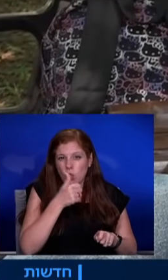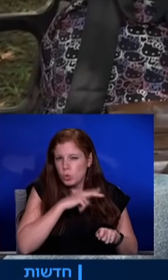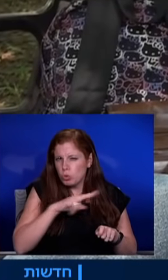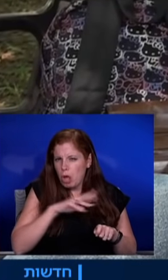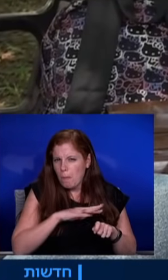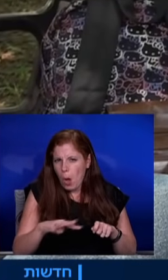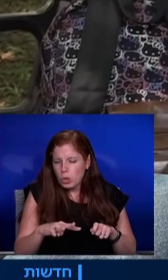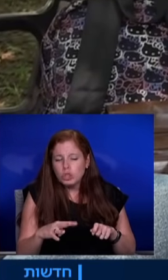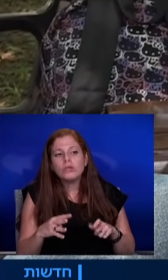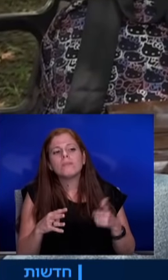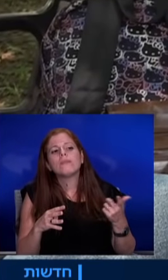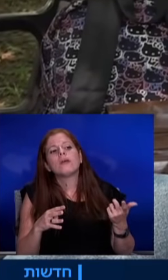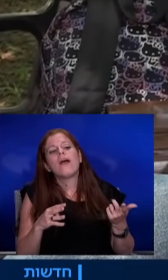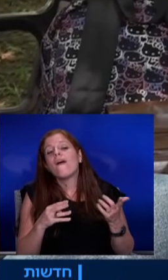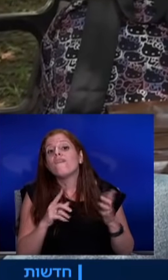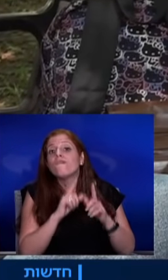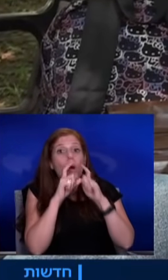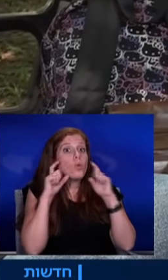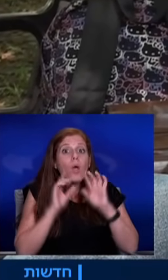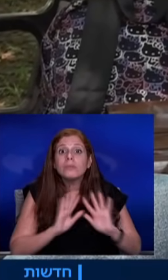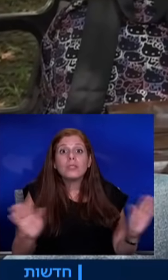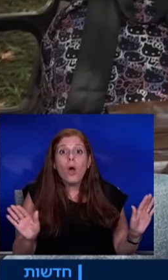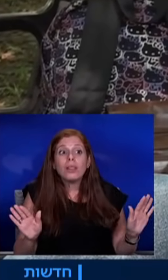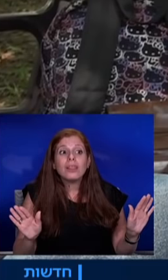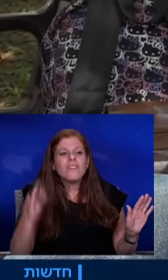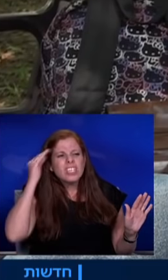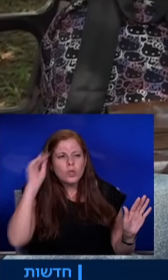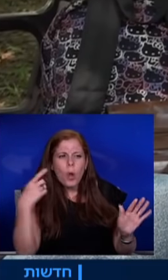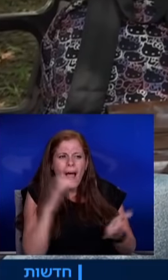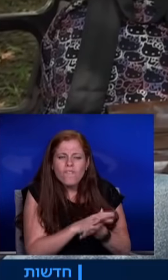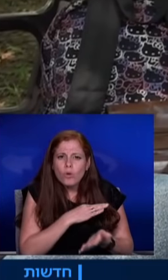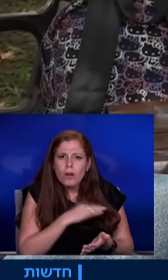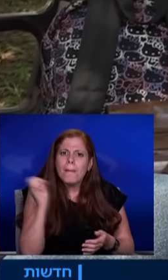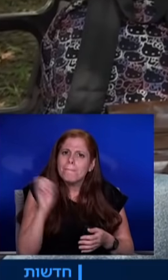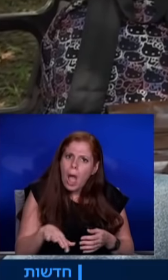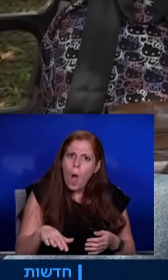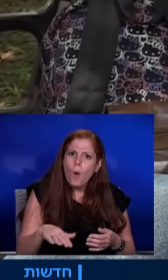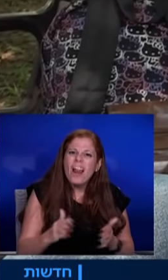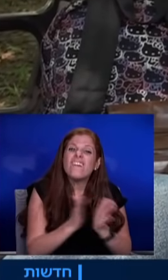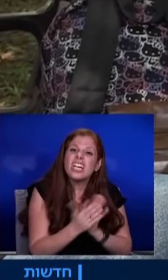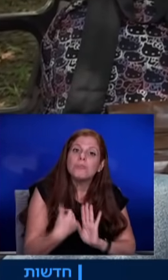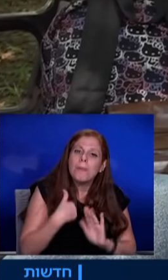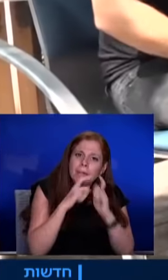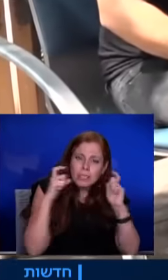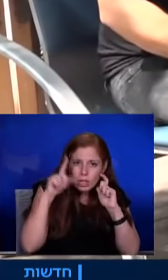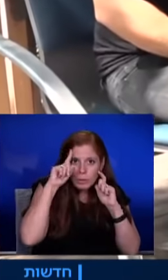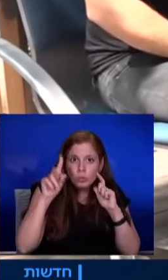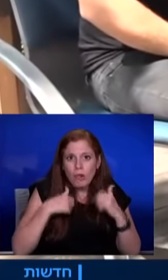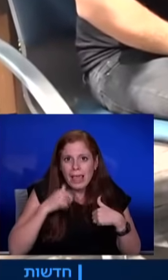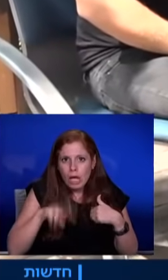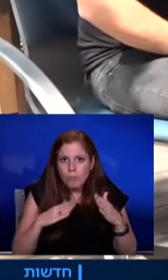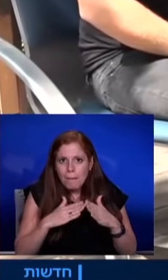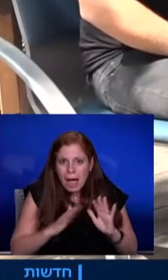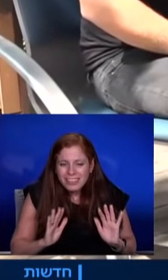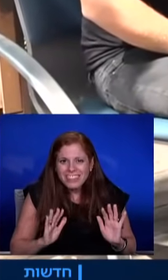חודשים, ועוד לא היו מסכות, ואני זוכרת שכל החברות שלי באו כבר לבקש ממני מסכות, כי הם ידעו שלי יש בבית,